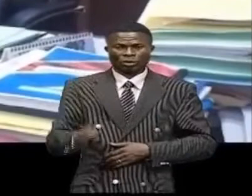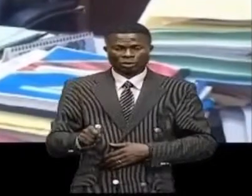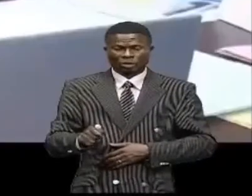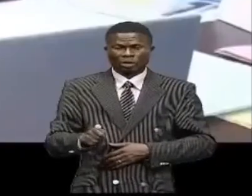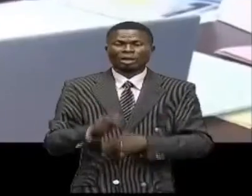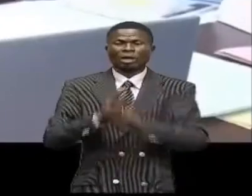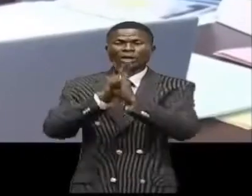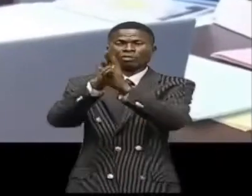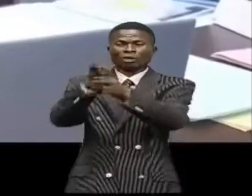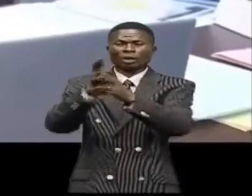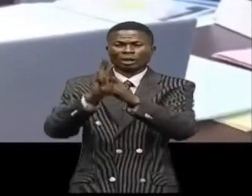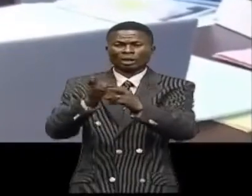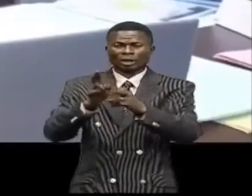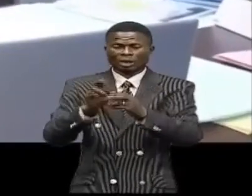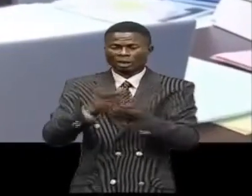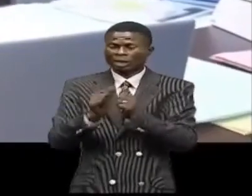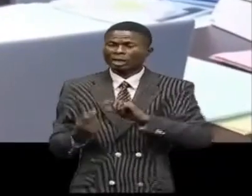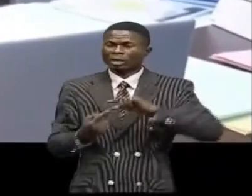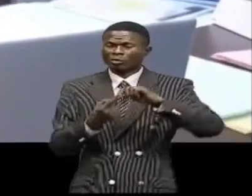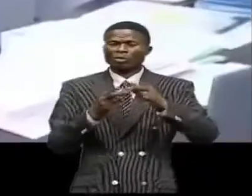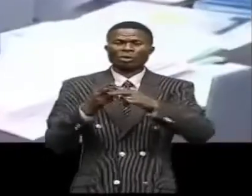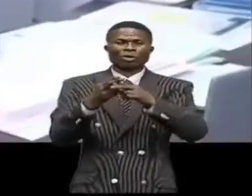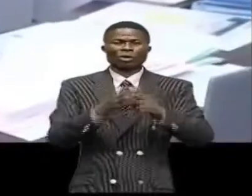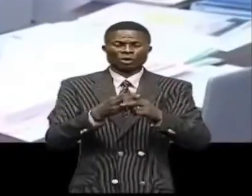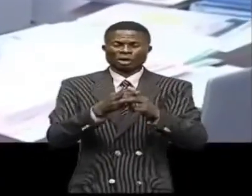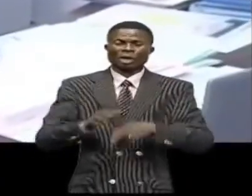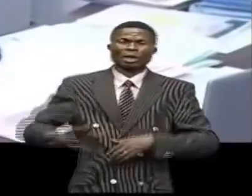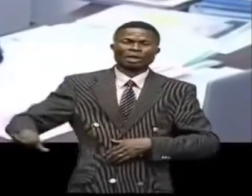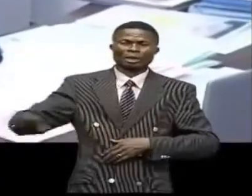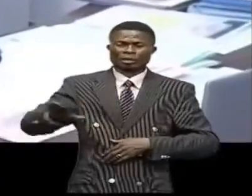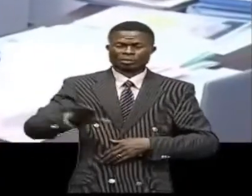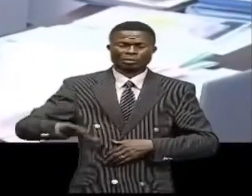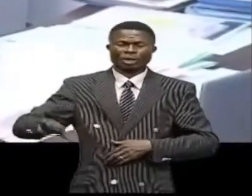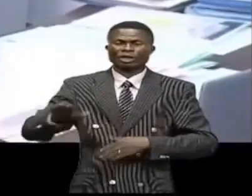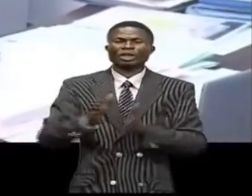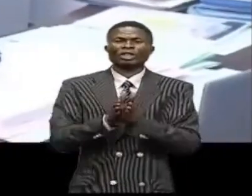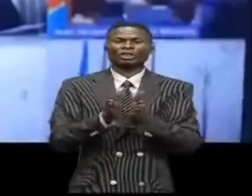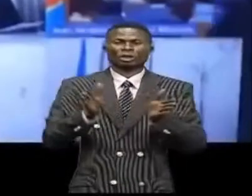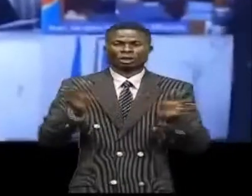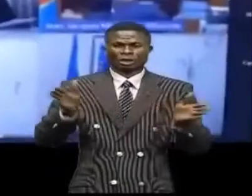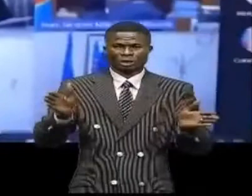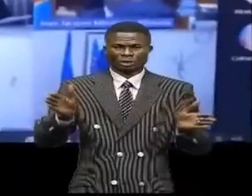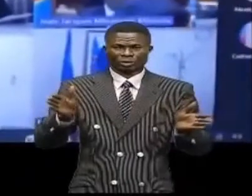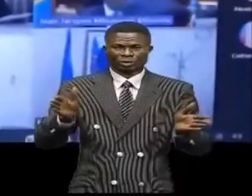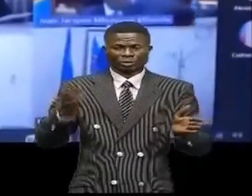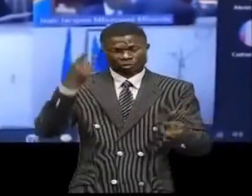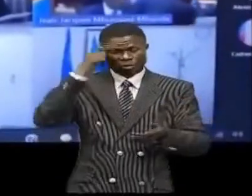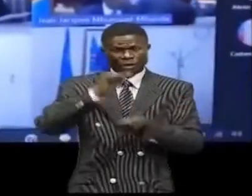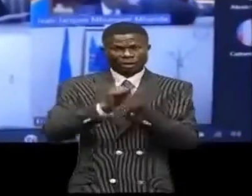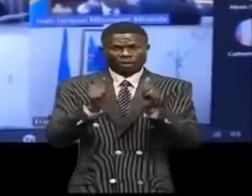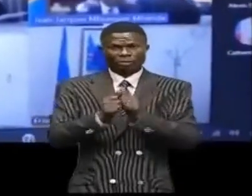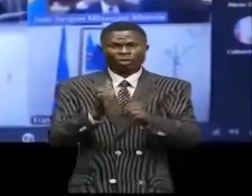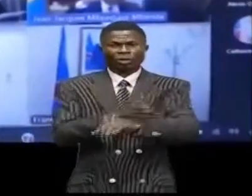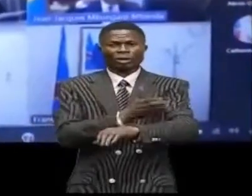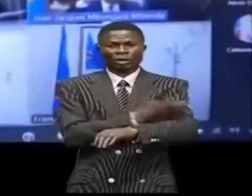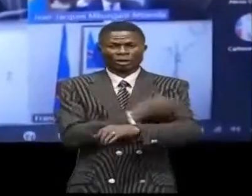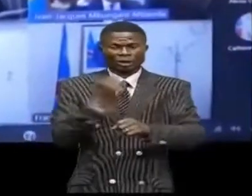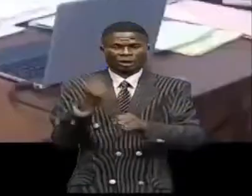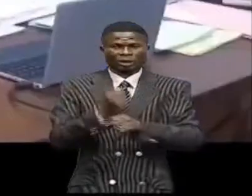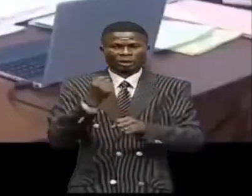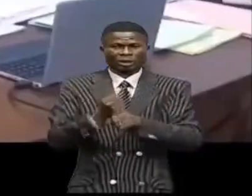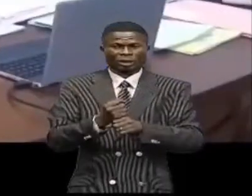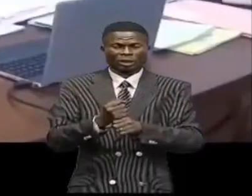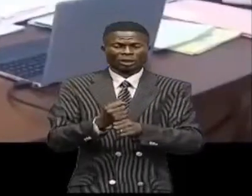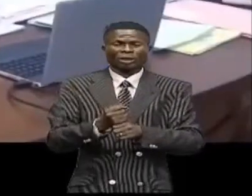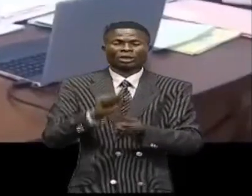présenté les particularités sécuritaires sur l'ensemble du pays. Concernant l'évolution opérationnelle de l'état